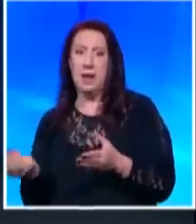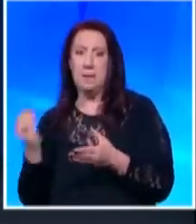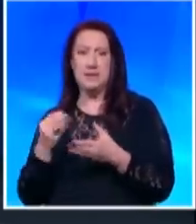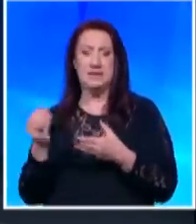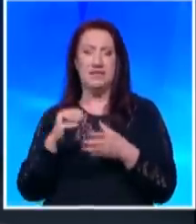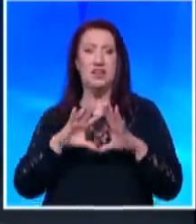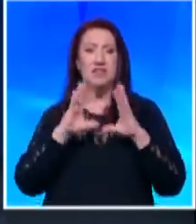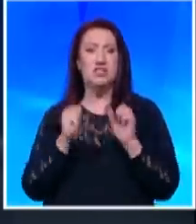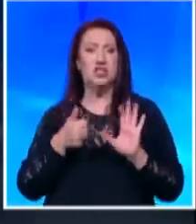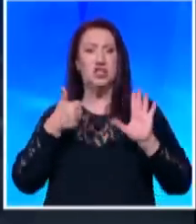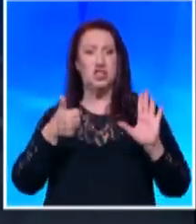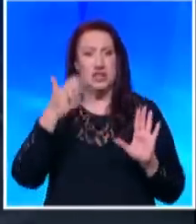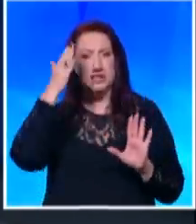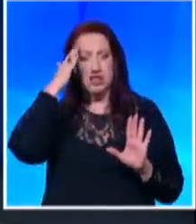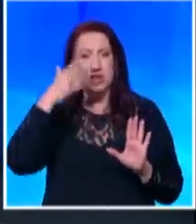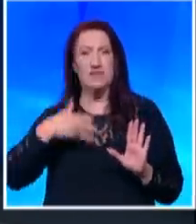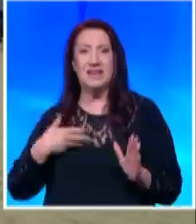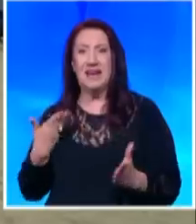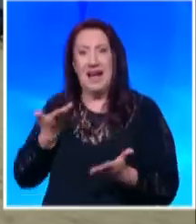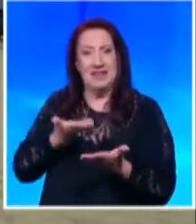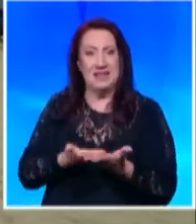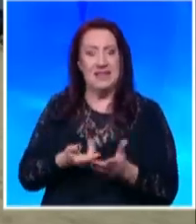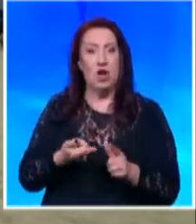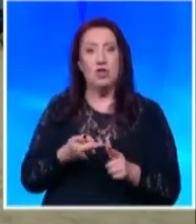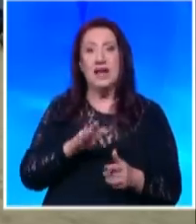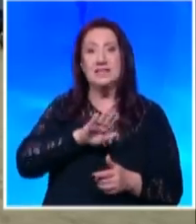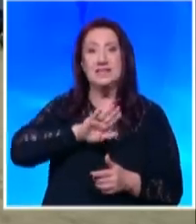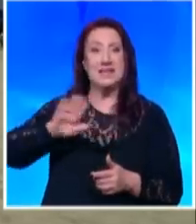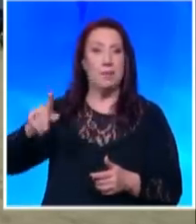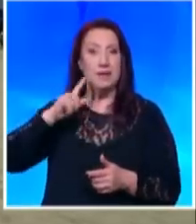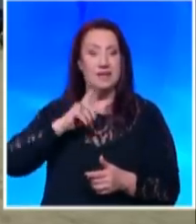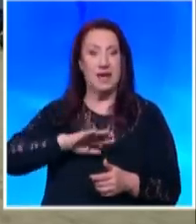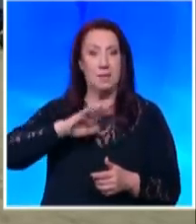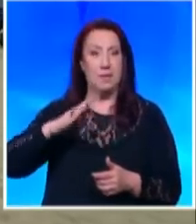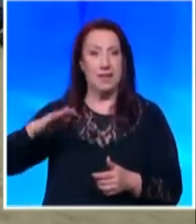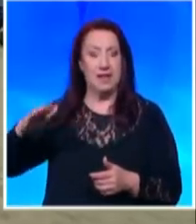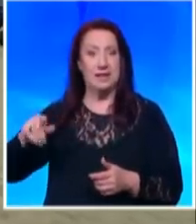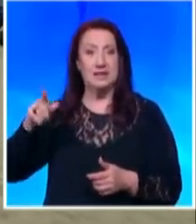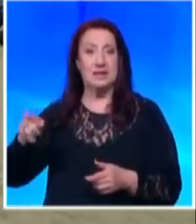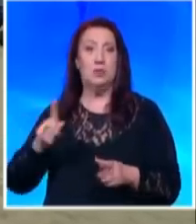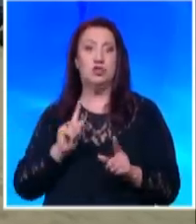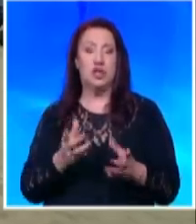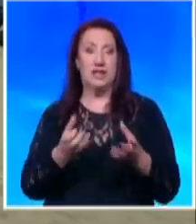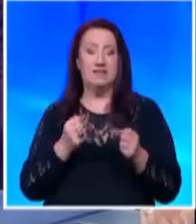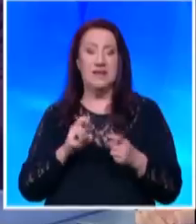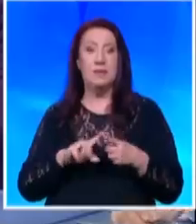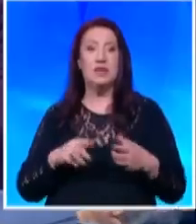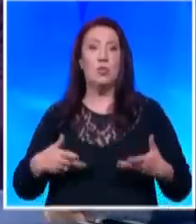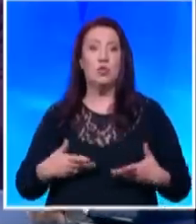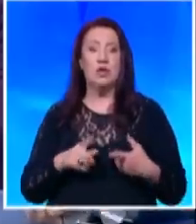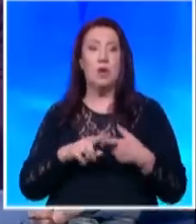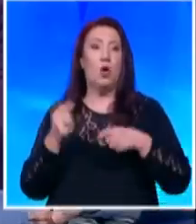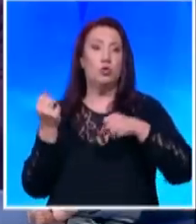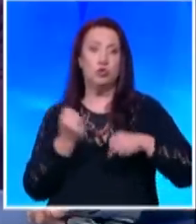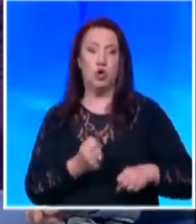6 държави, кандидатки от Западните Балкани, за да могат те да предприемат необходимите конституционни промени. Това